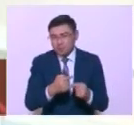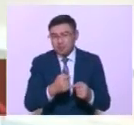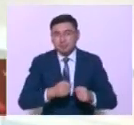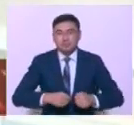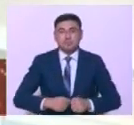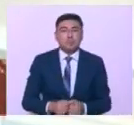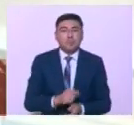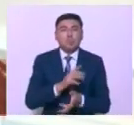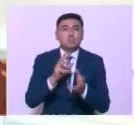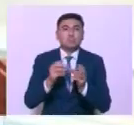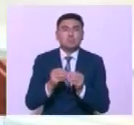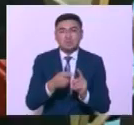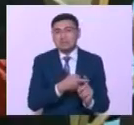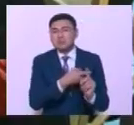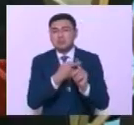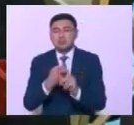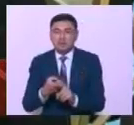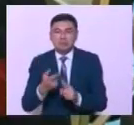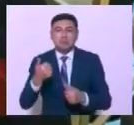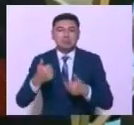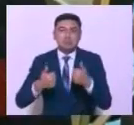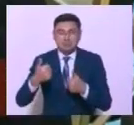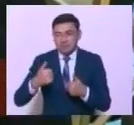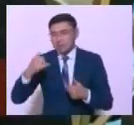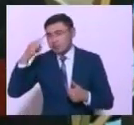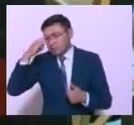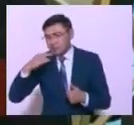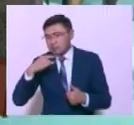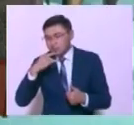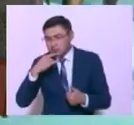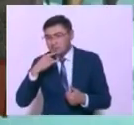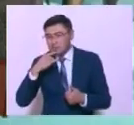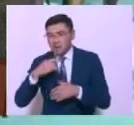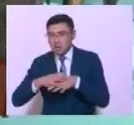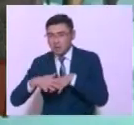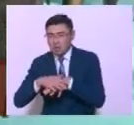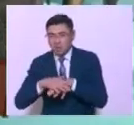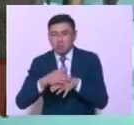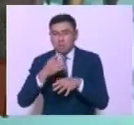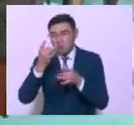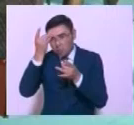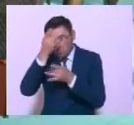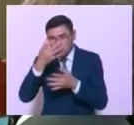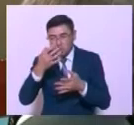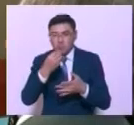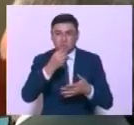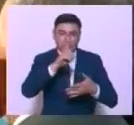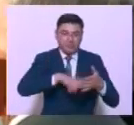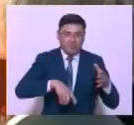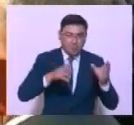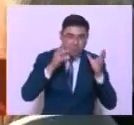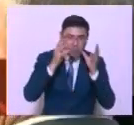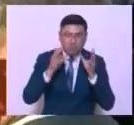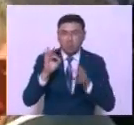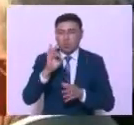нашего региона проводятся конкурсы соединяющие казахскую религию и культуру жюри максимально проявляет чест Уде внимание воспитательной и